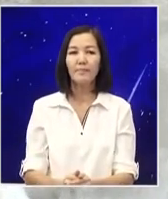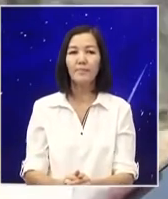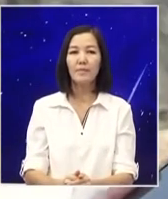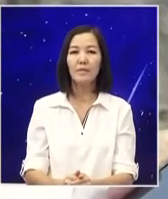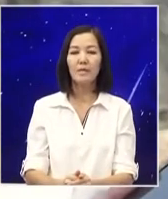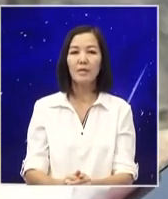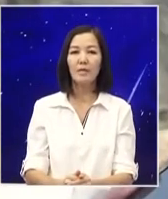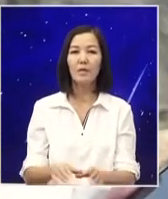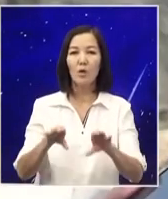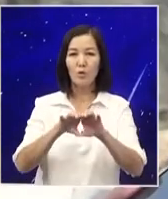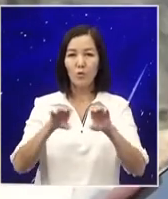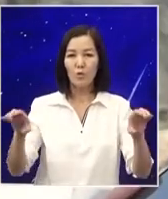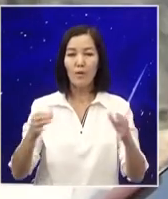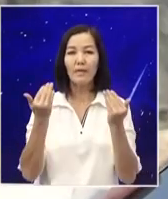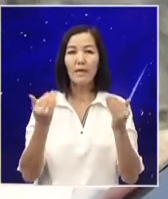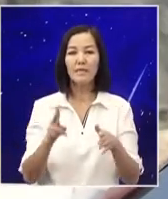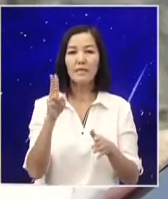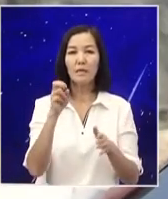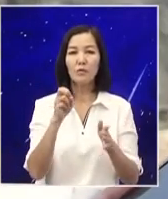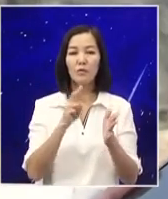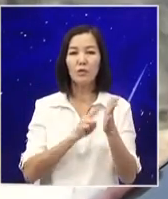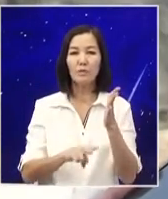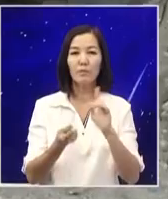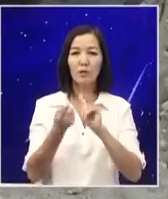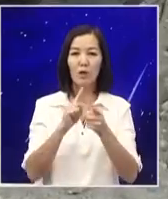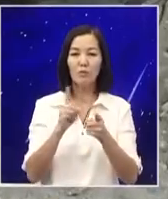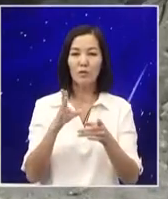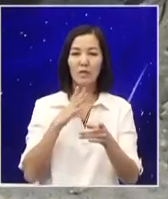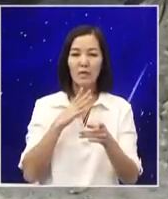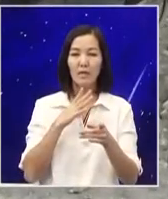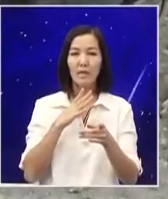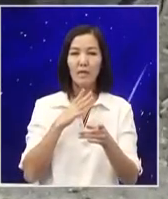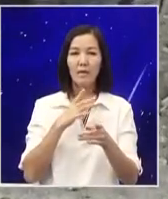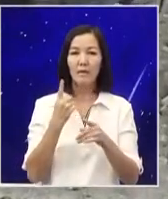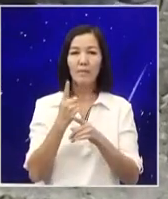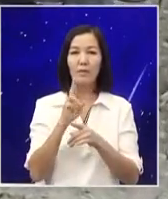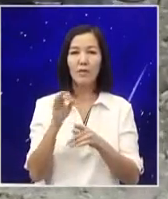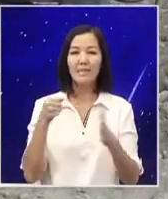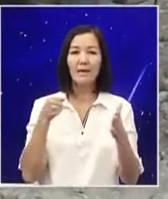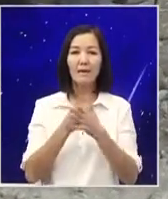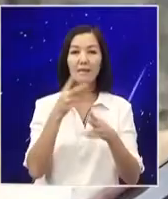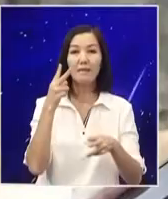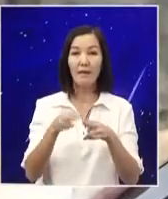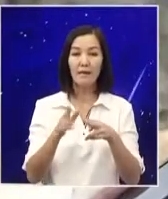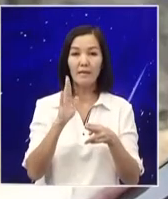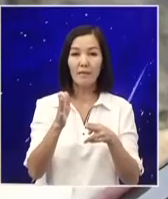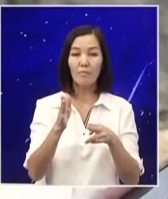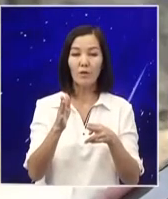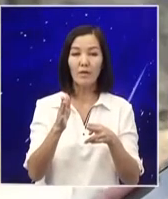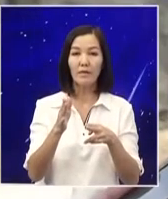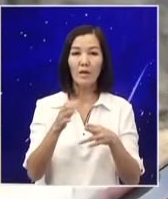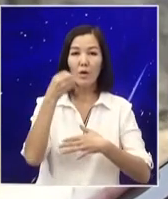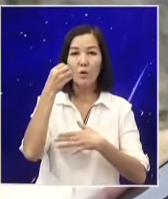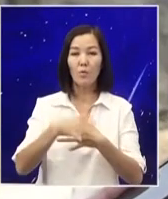Турбаны кішкентай ерек болатын, қазір 273-ші турбаға ауыстырып жатырмыз. Бірінші қазанға дейін аяқтаймыз. Көксу жылуға қазір ол